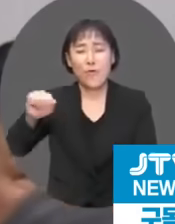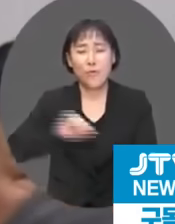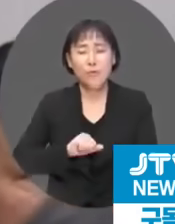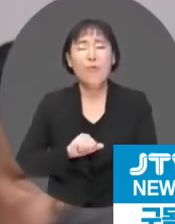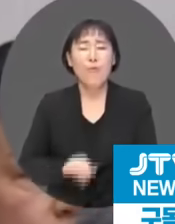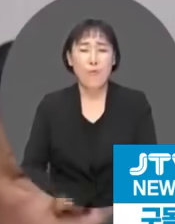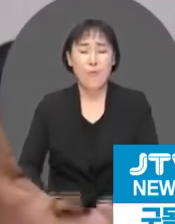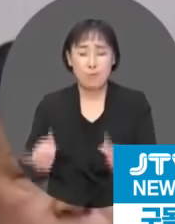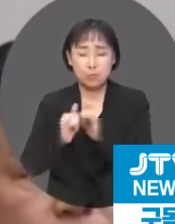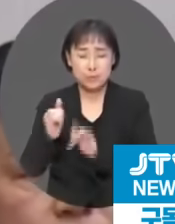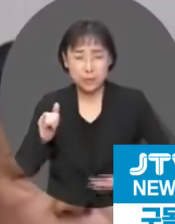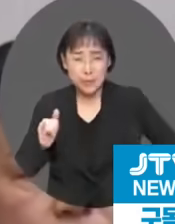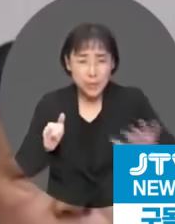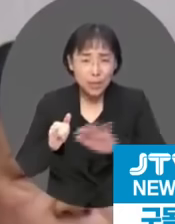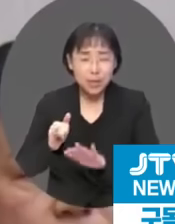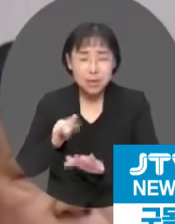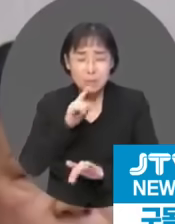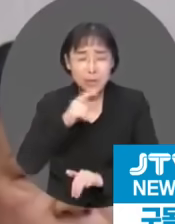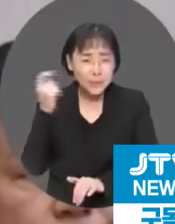좀